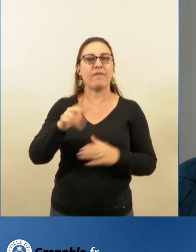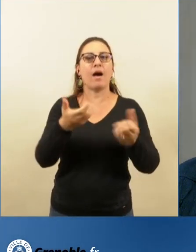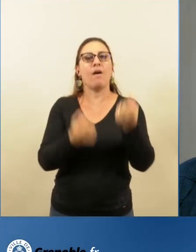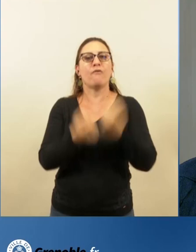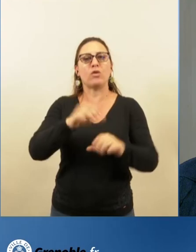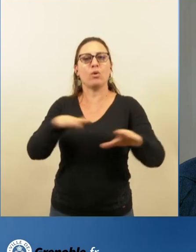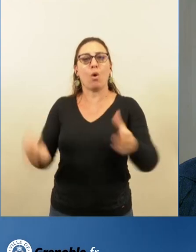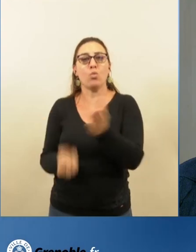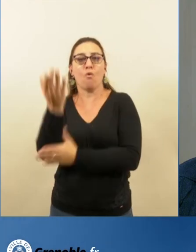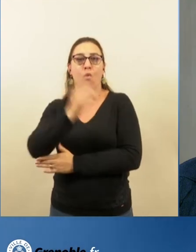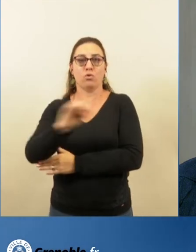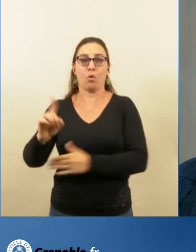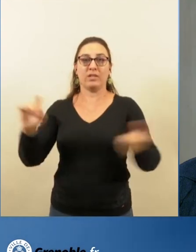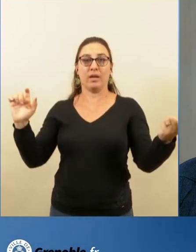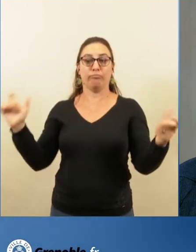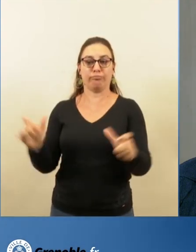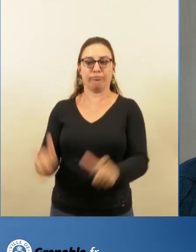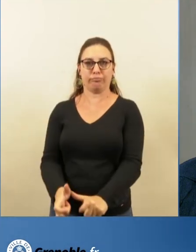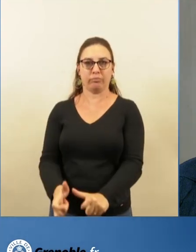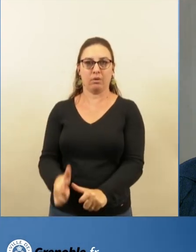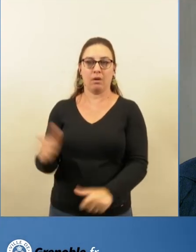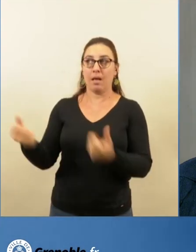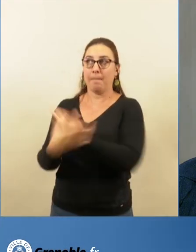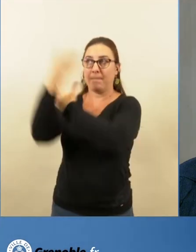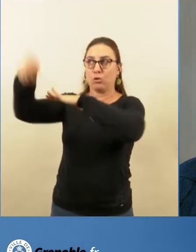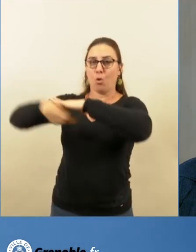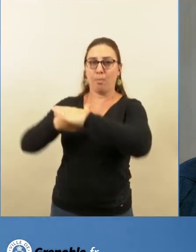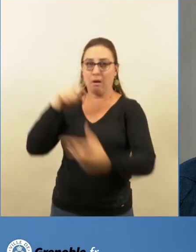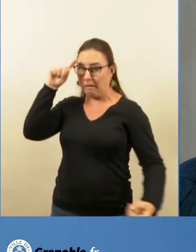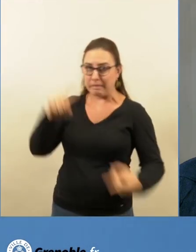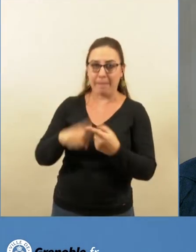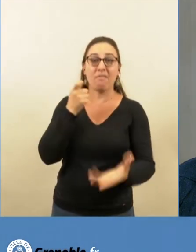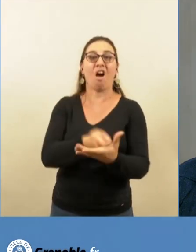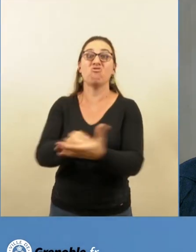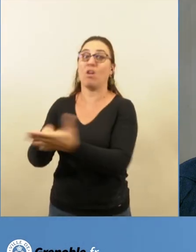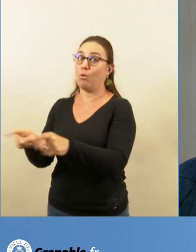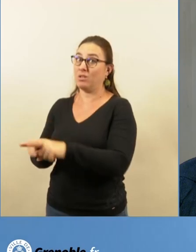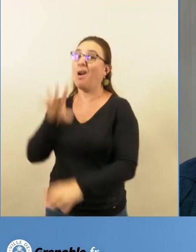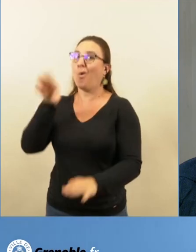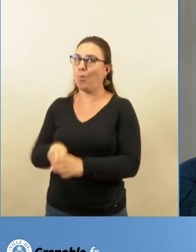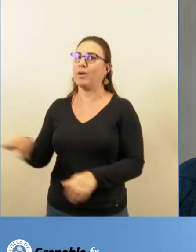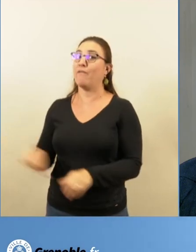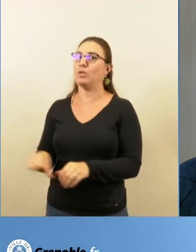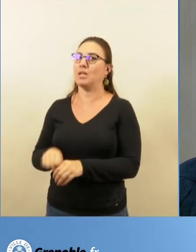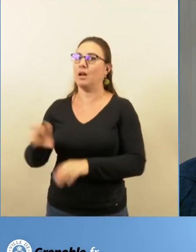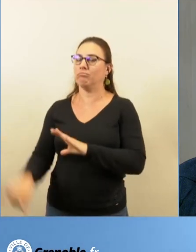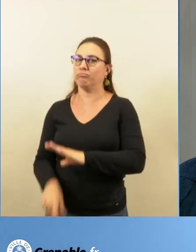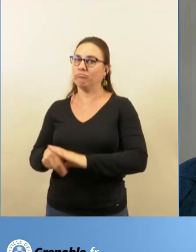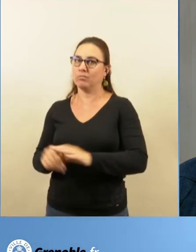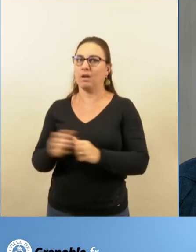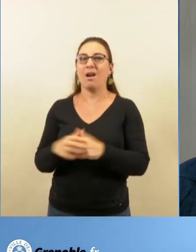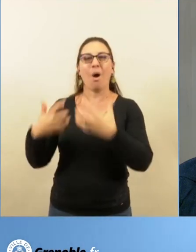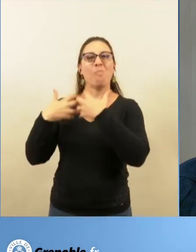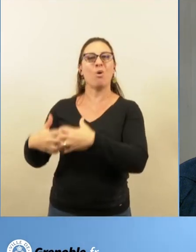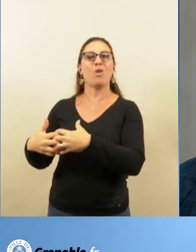voiture mais de réduire le nombre de véhicules or les aides de la métropole sont massivement tournés vers le rachat de véhicules y compris fossiles la démotorisation semble donc